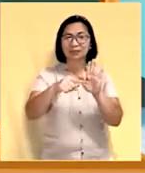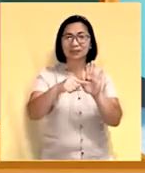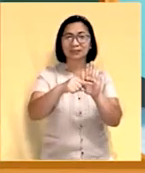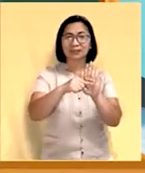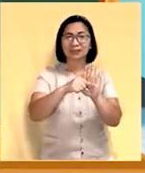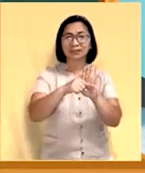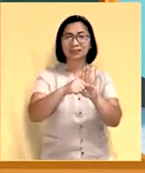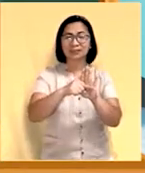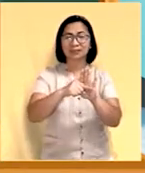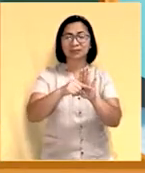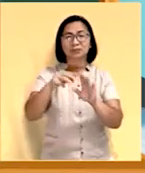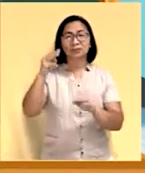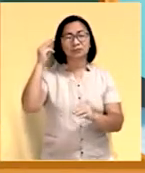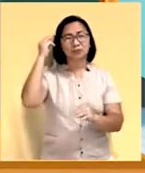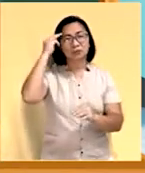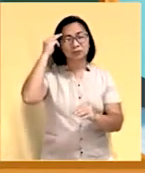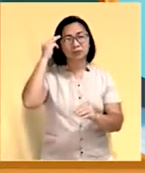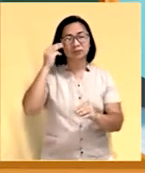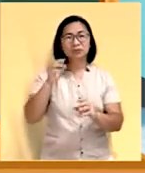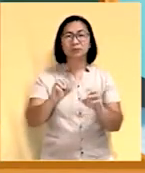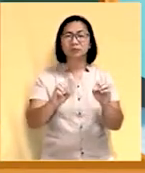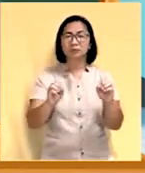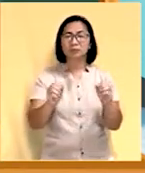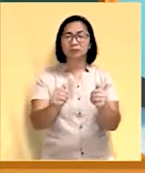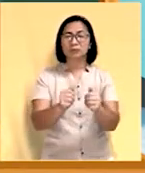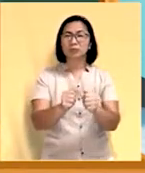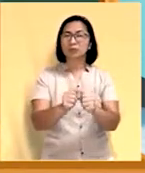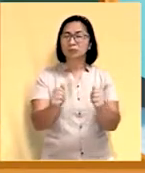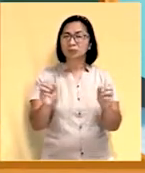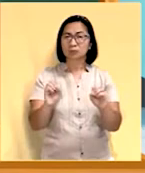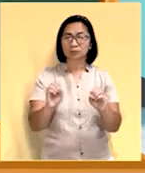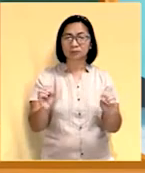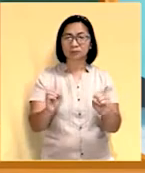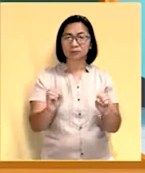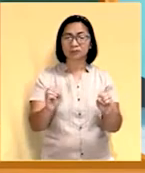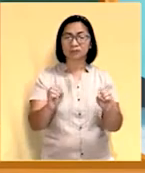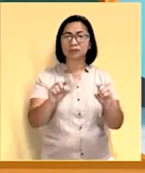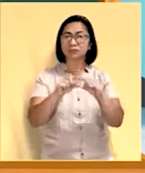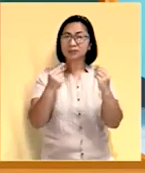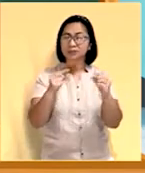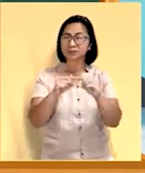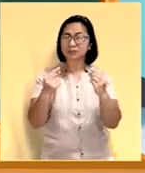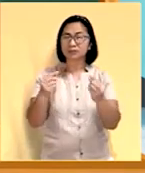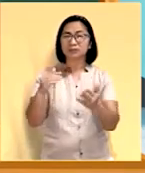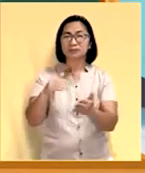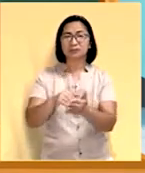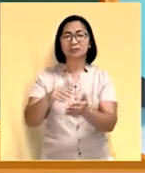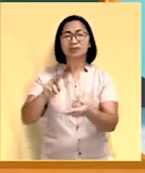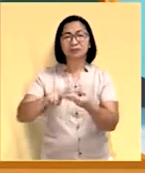I-subtract mentally without regrouping ang mga numbers na ito.